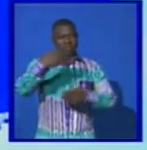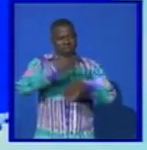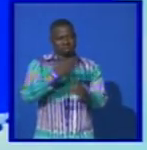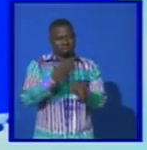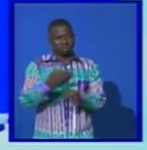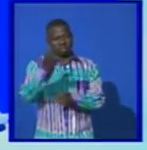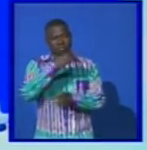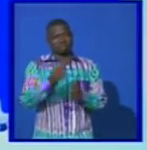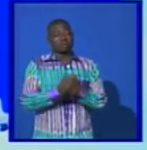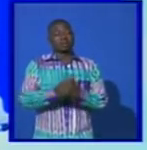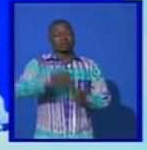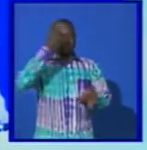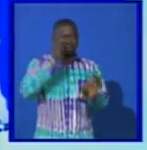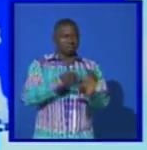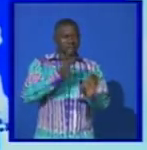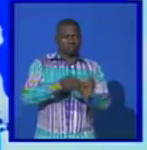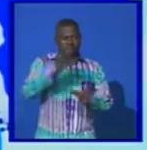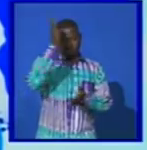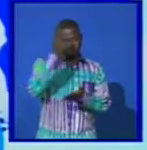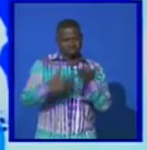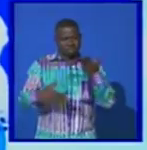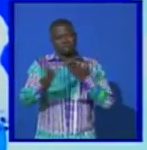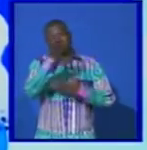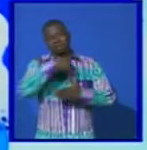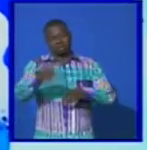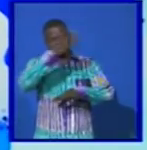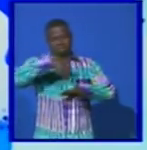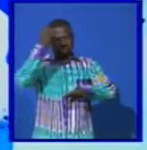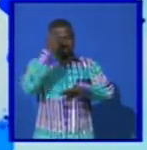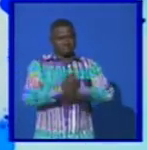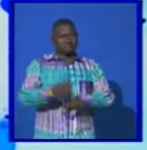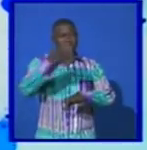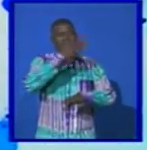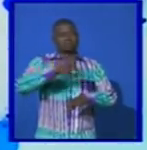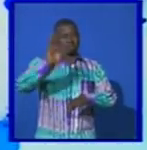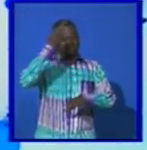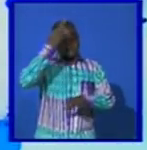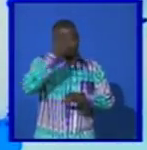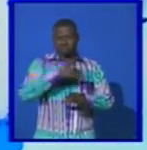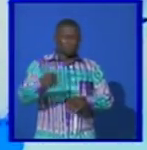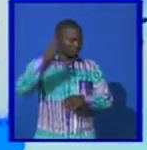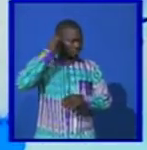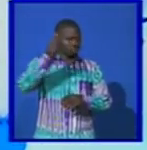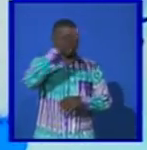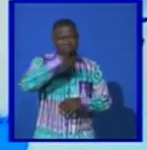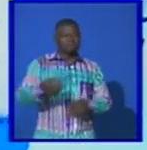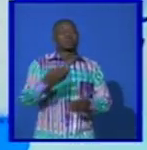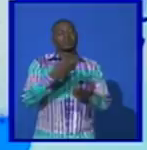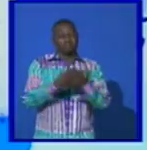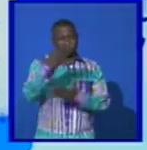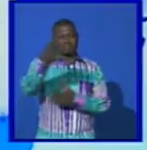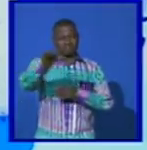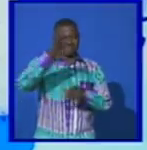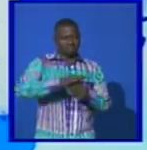la paralysie partielle des administrations fédérales. Les démocrates ont refusé de voter le budget à cause des 5 milliards de dollars